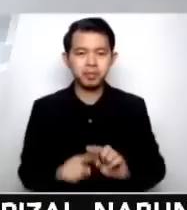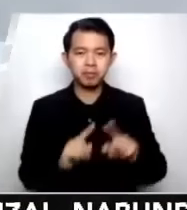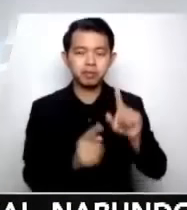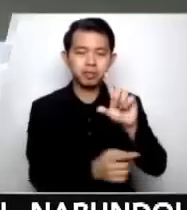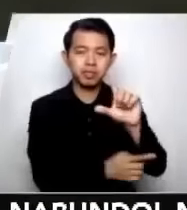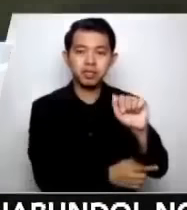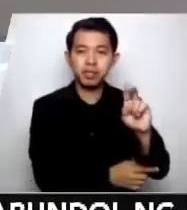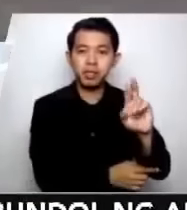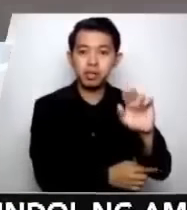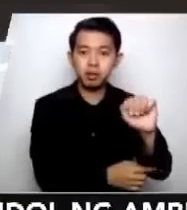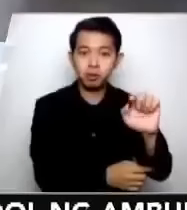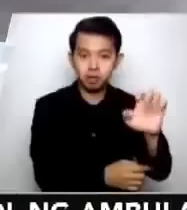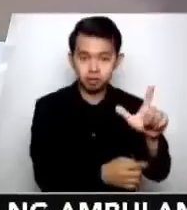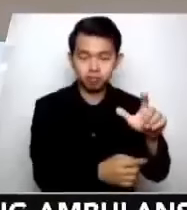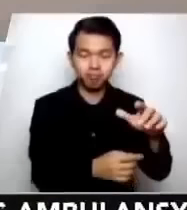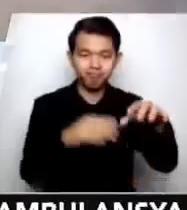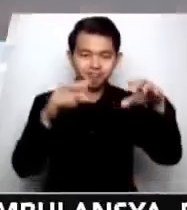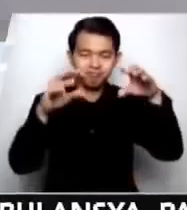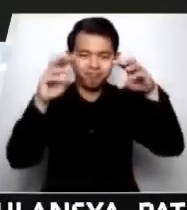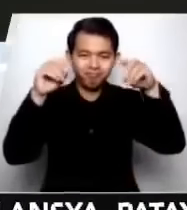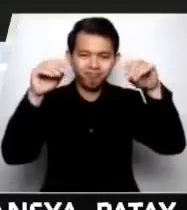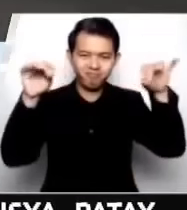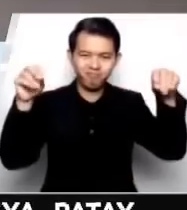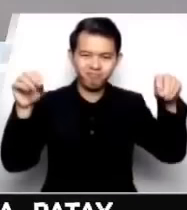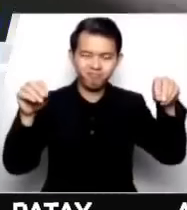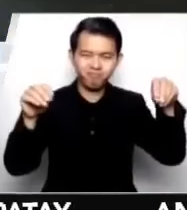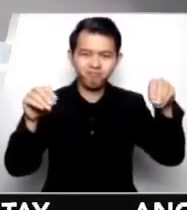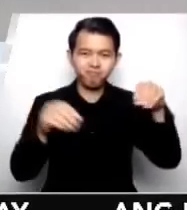paaralan, nagsuspendi ng klase. Bawo naman.